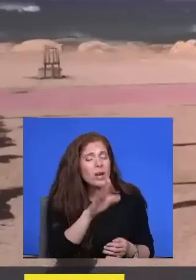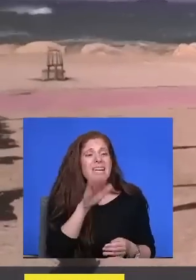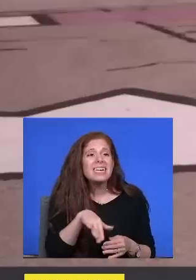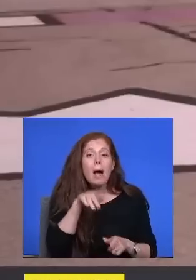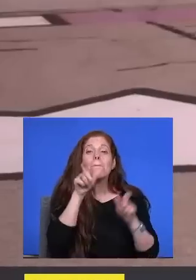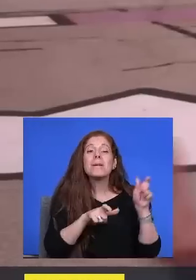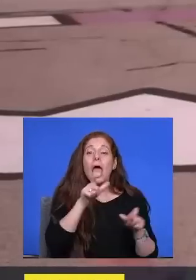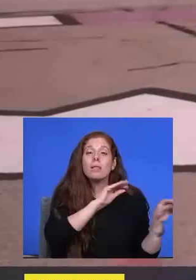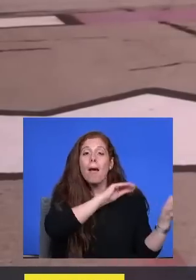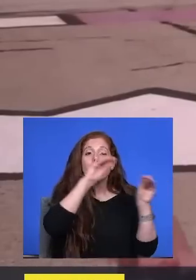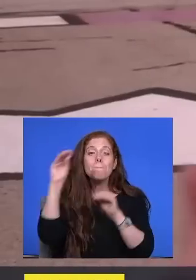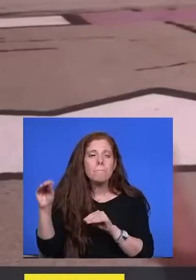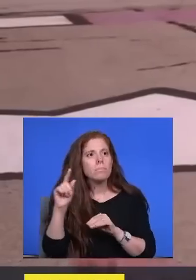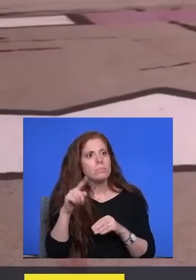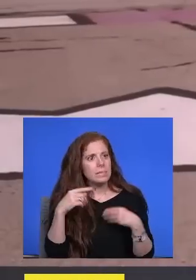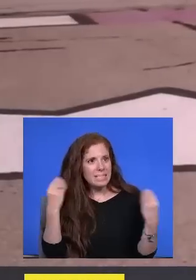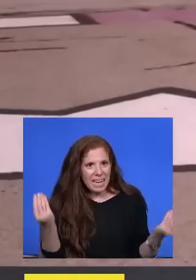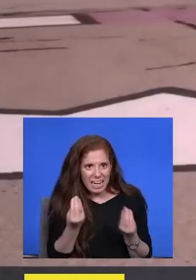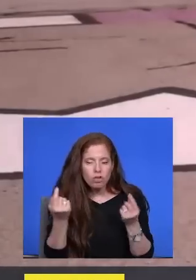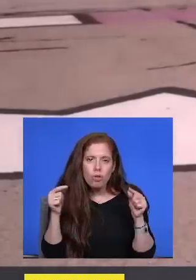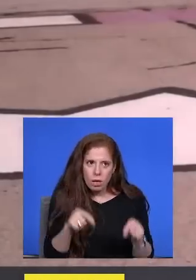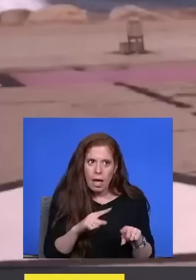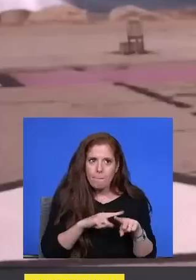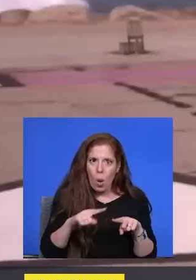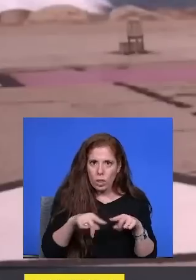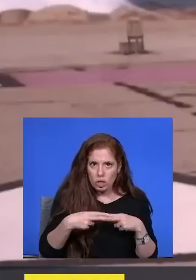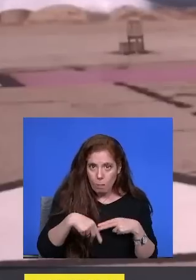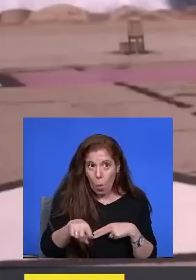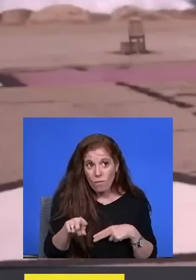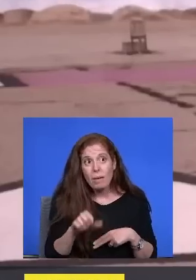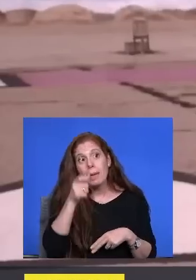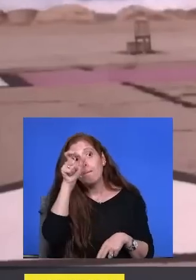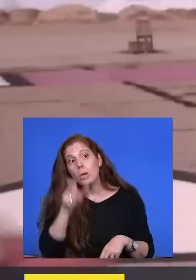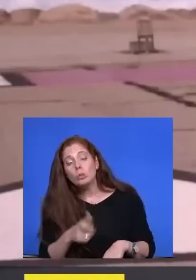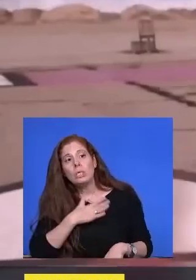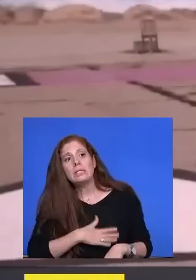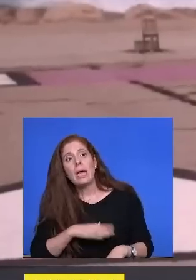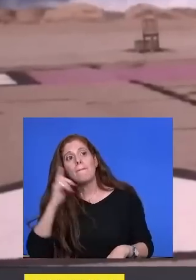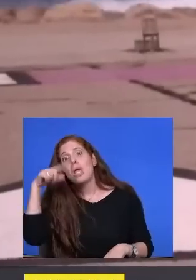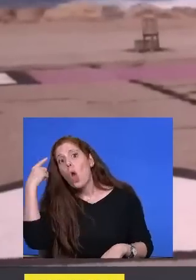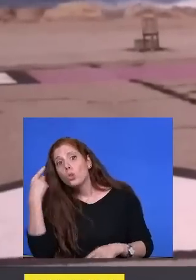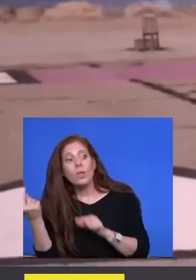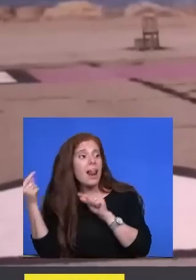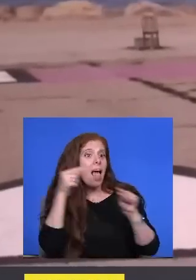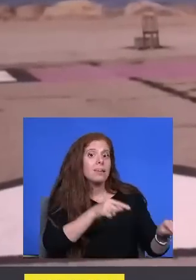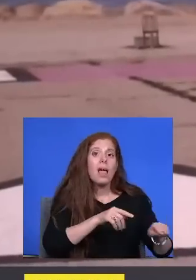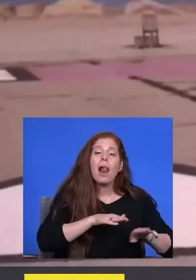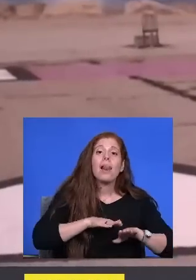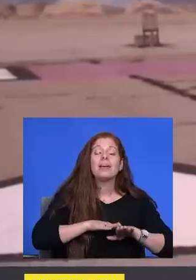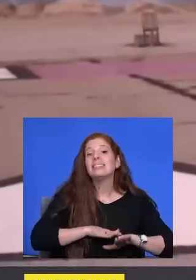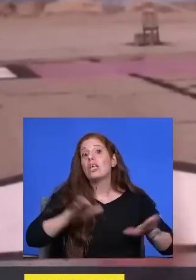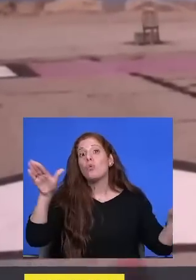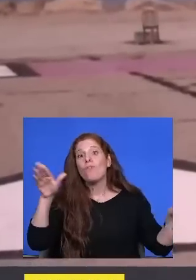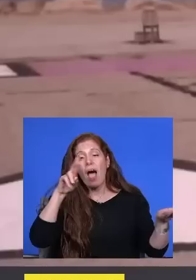בני אדם. זה כלי שיגיע לפה בחודשים הקרובים. אם מישהו ירצה להגיע מלונדון לשדה תעופה רמון,